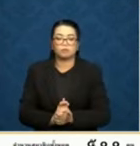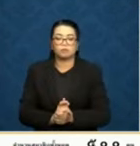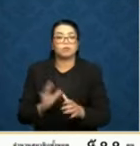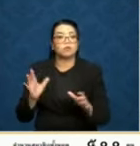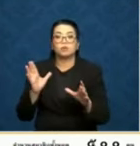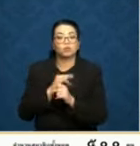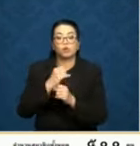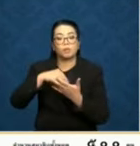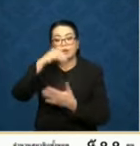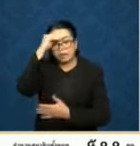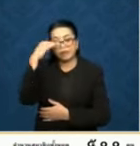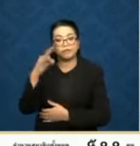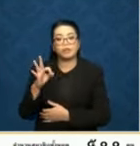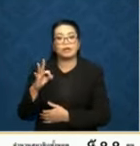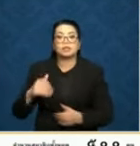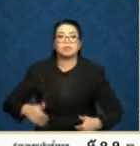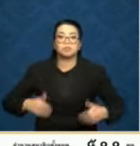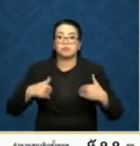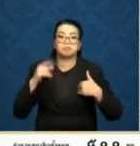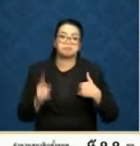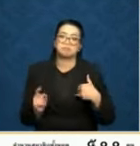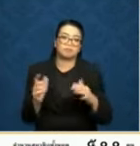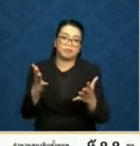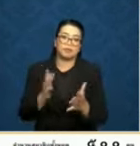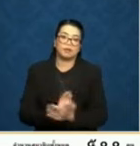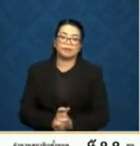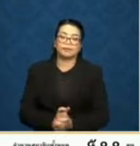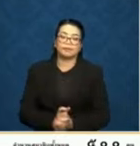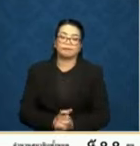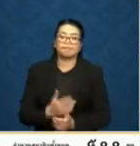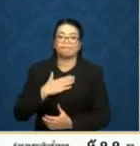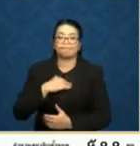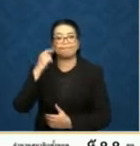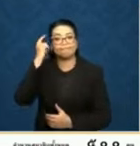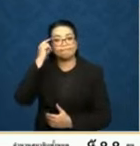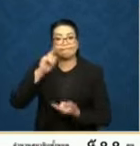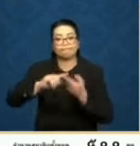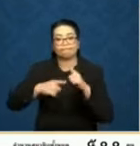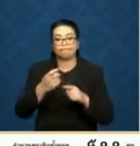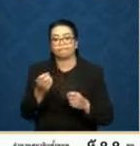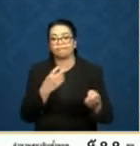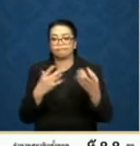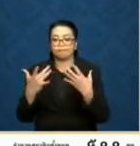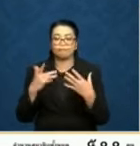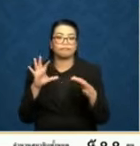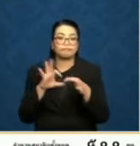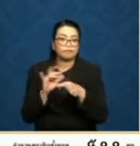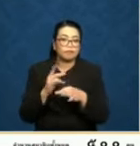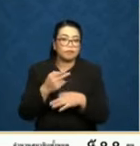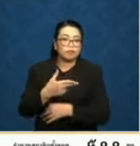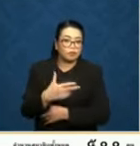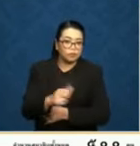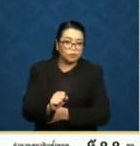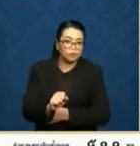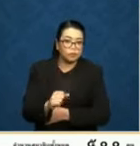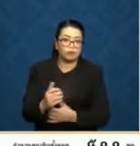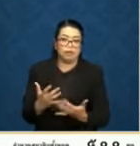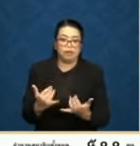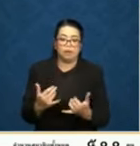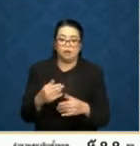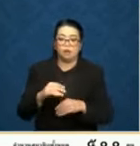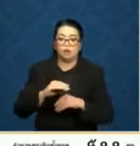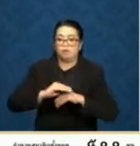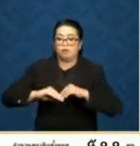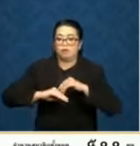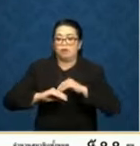มันยไม่มอยู่จริงนอกจากความเหอมล้ำครับ ผมยได้ฟงเพอนสมาชิกหลายท่านพูดถึงหลักสูตร ที่วันนี้โคร